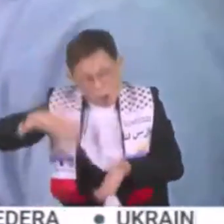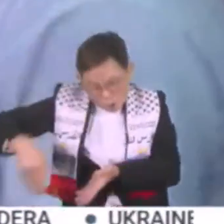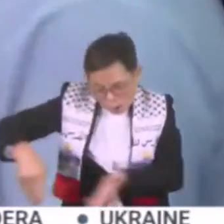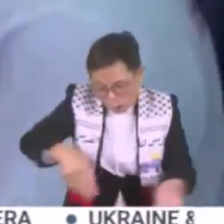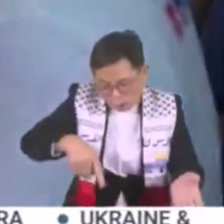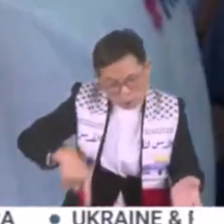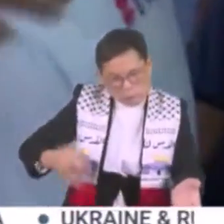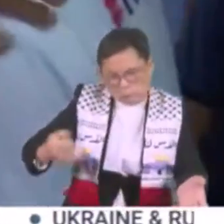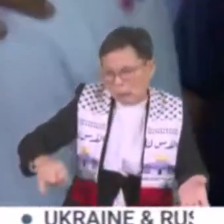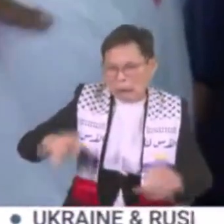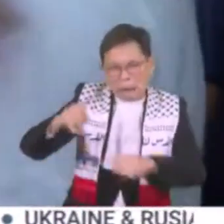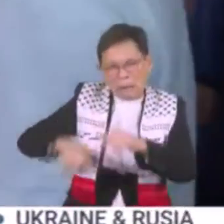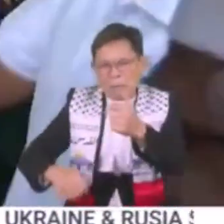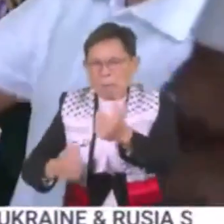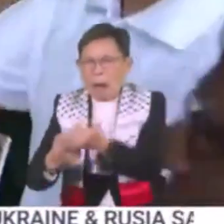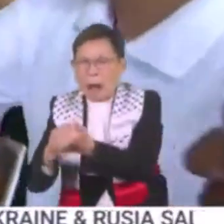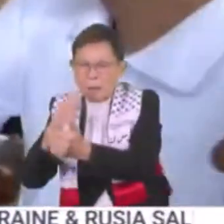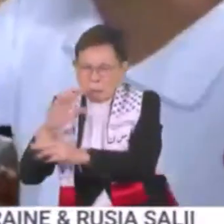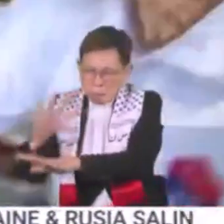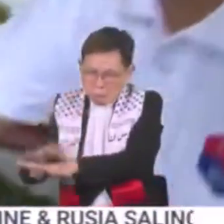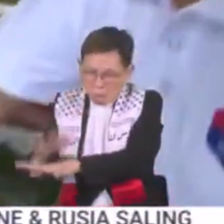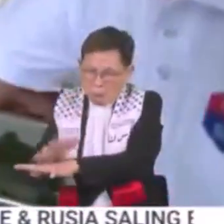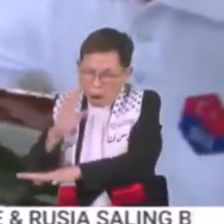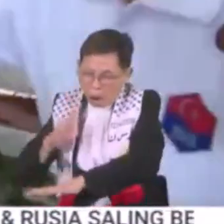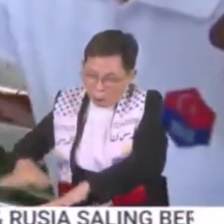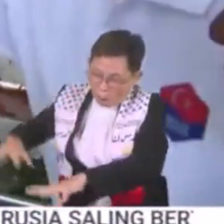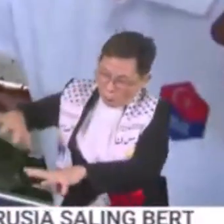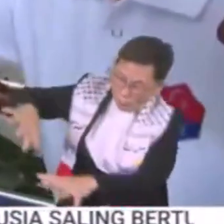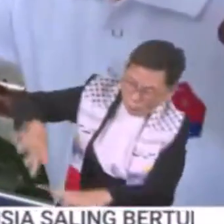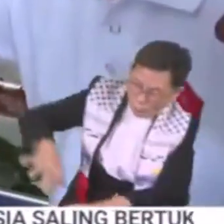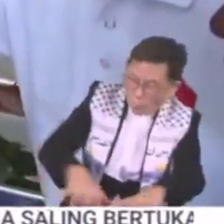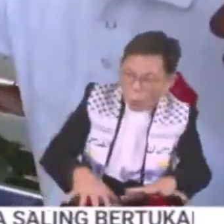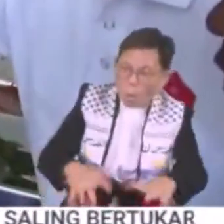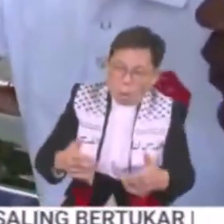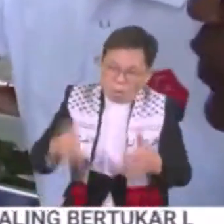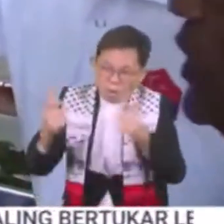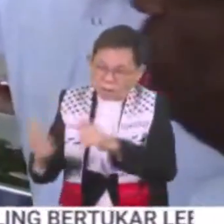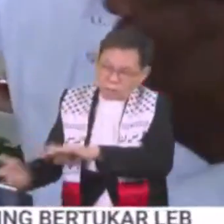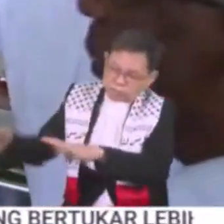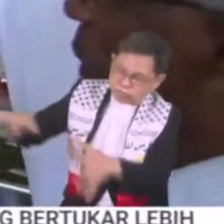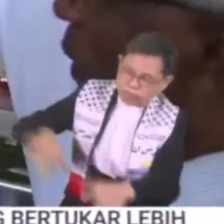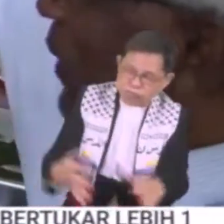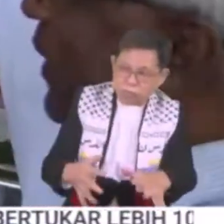longkang yang tidak mampu menampung jumlah air mengalir dari tali air yang deras.